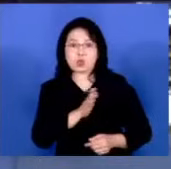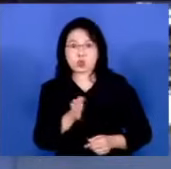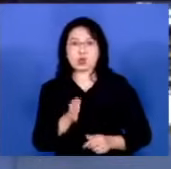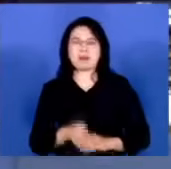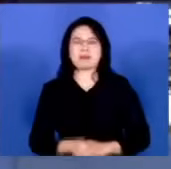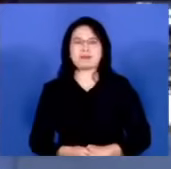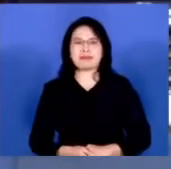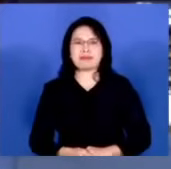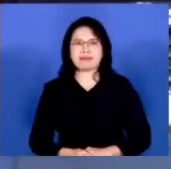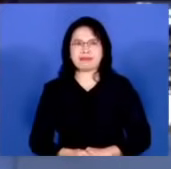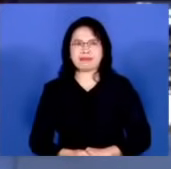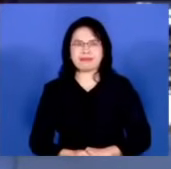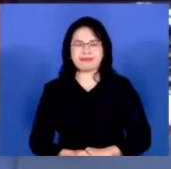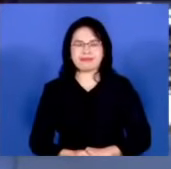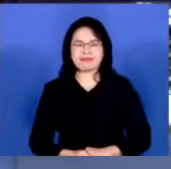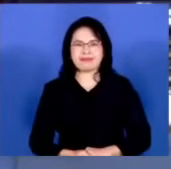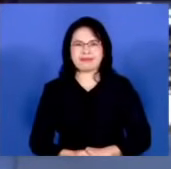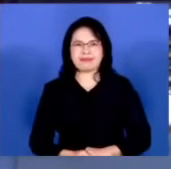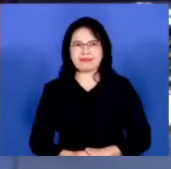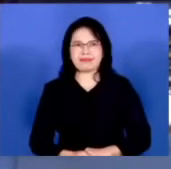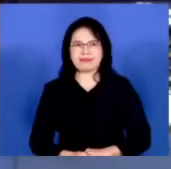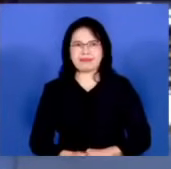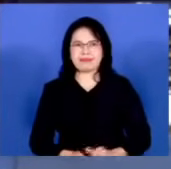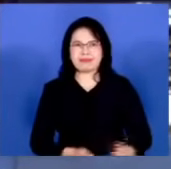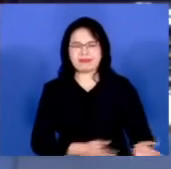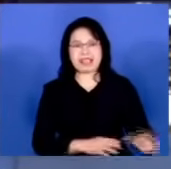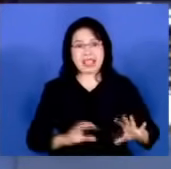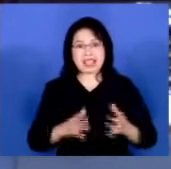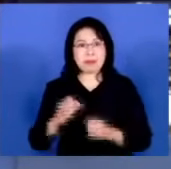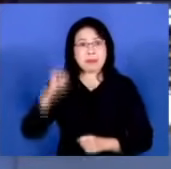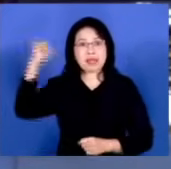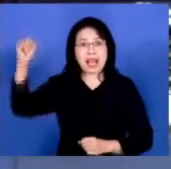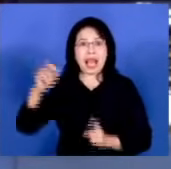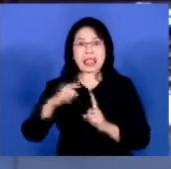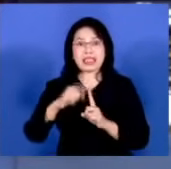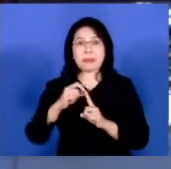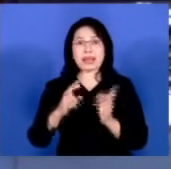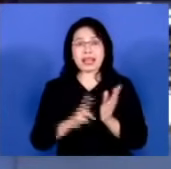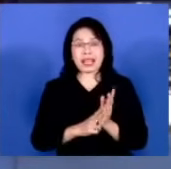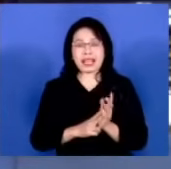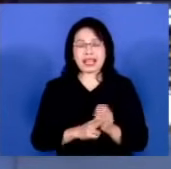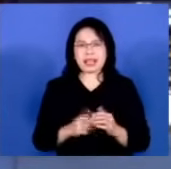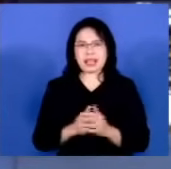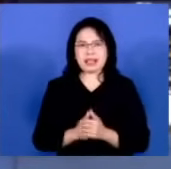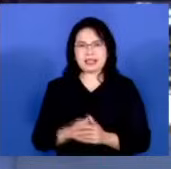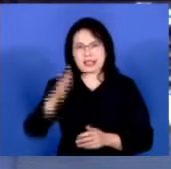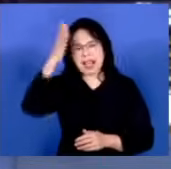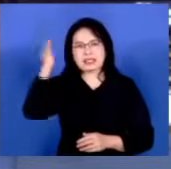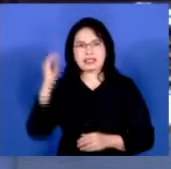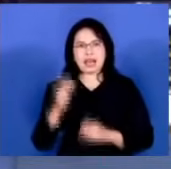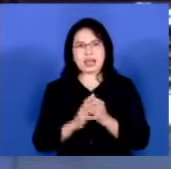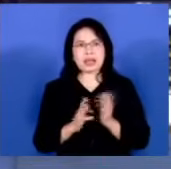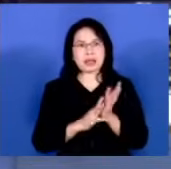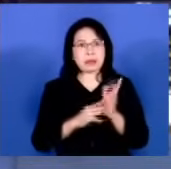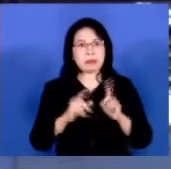Nurani dan pemirsa Deputi politik tim pemenangan nasional atau tpn ganjarm Mahfud Andi Wijayanto menyatakan dalam